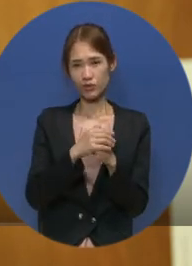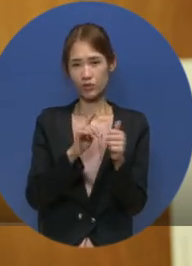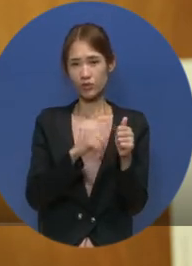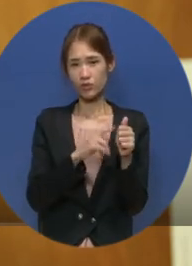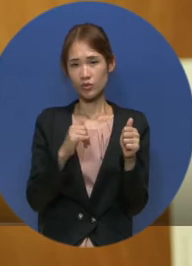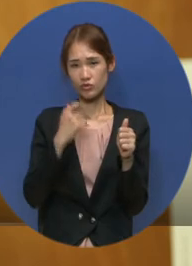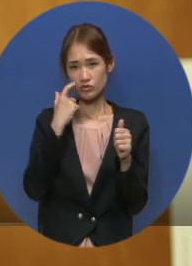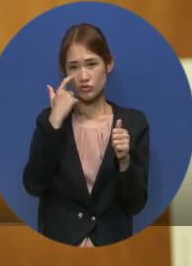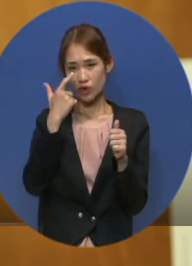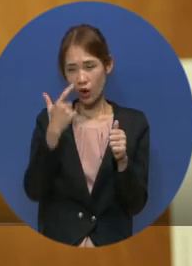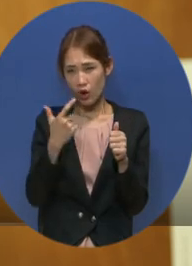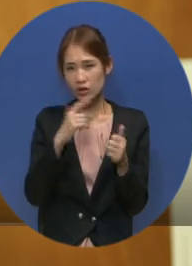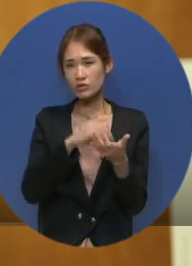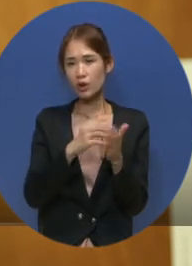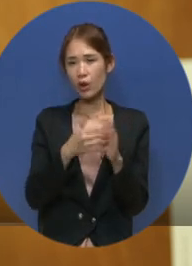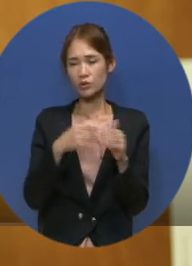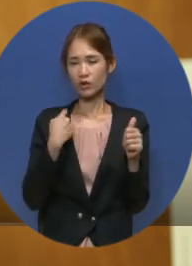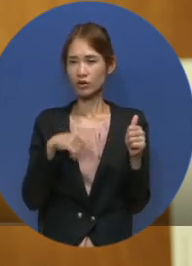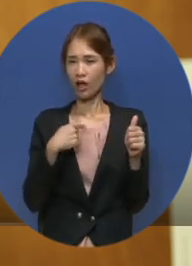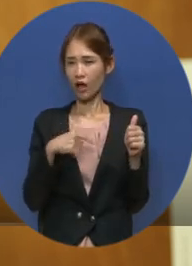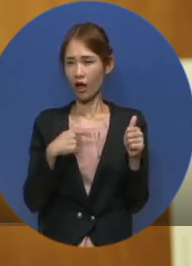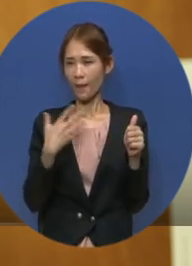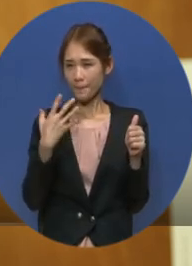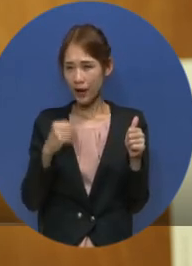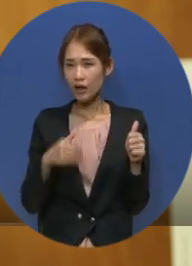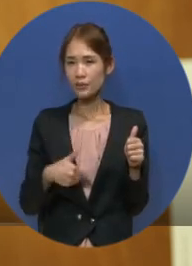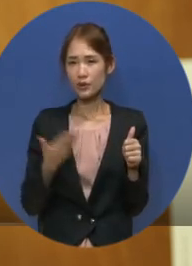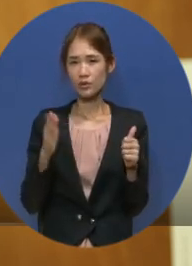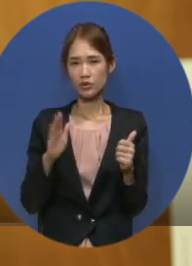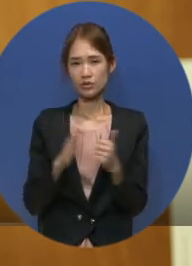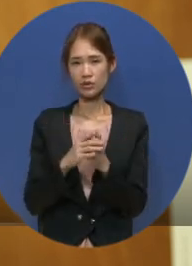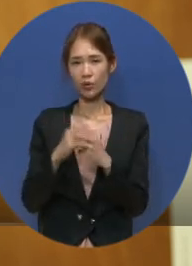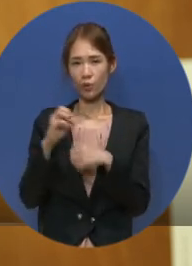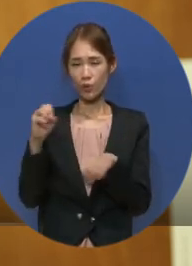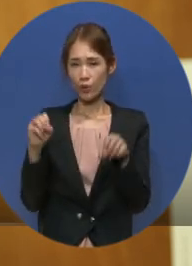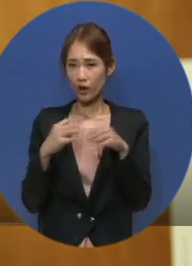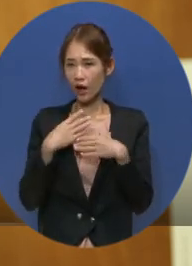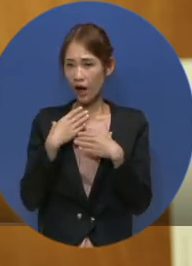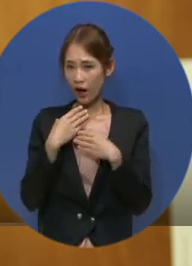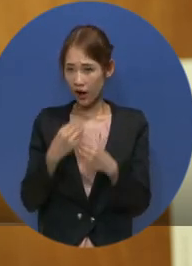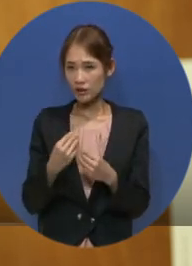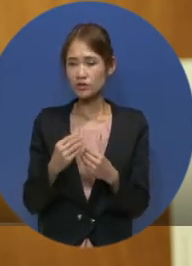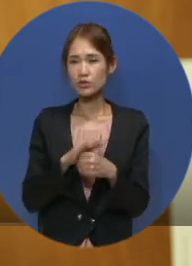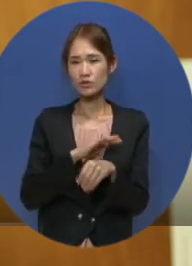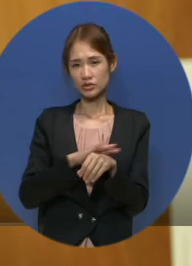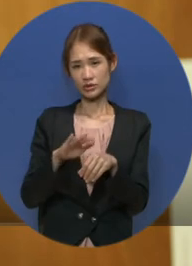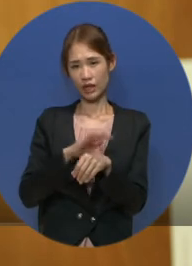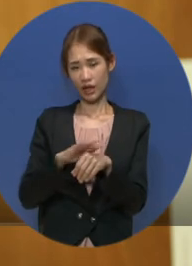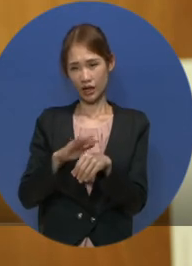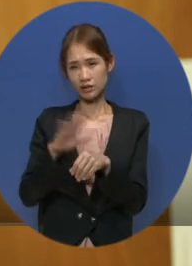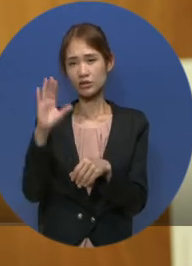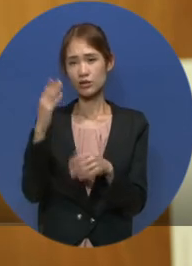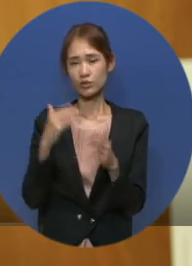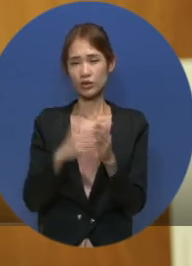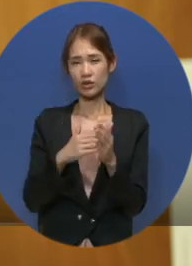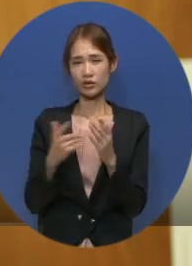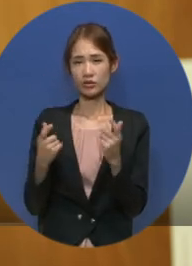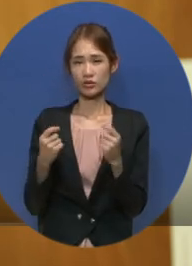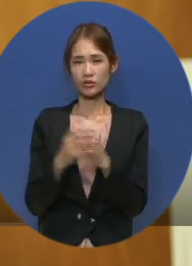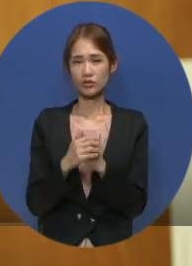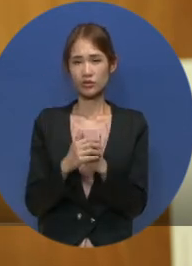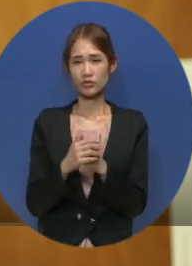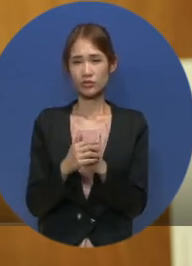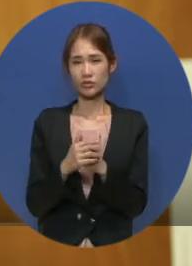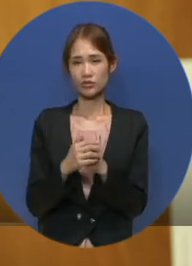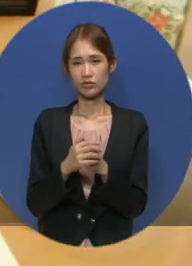분은 굉장히 한 6개월 정도 오랜 교육기간을 거쳤는데 그것이 굉장히 이제 안정적으로 되어서 더 잘